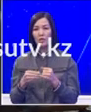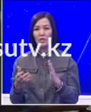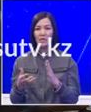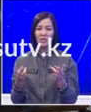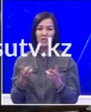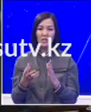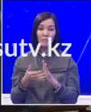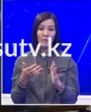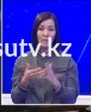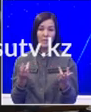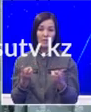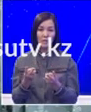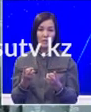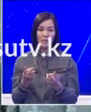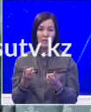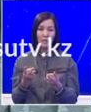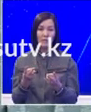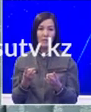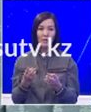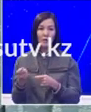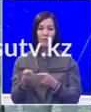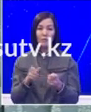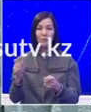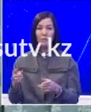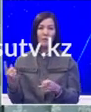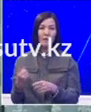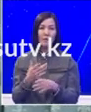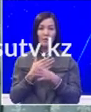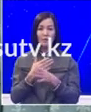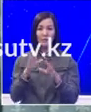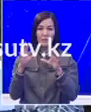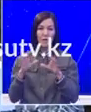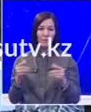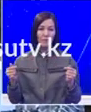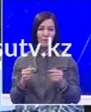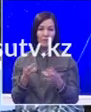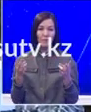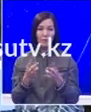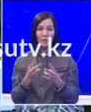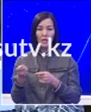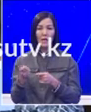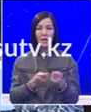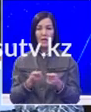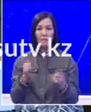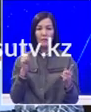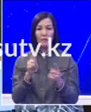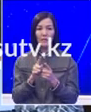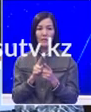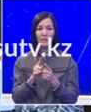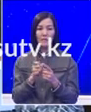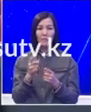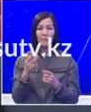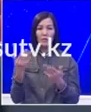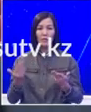керек. Бұл ретте де Қанат Бозымбаевтың жауабы жалғыз. Көмек заң аясынан аспауы тиіс. Әкім қабылдауында қоғам белсенділері бірнеше